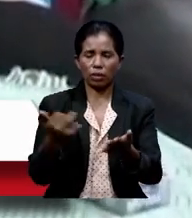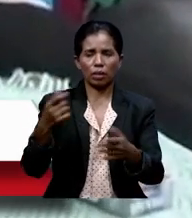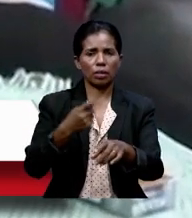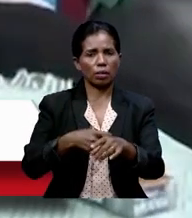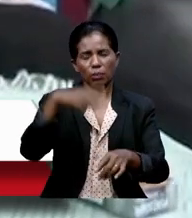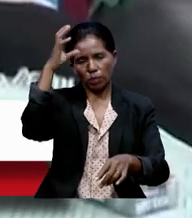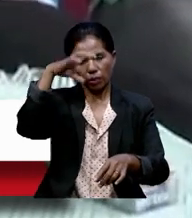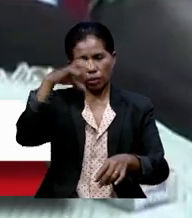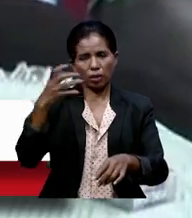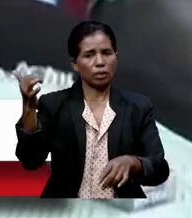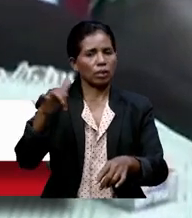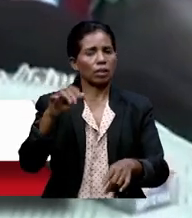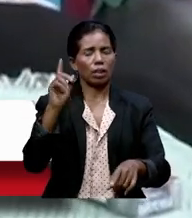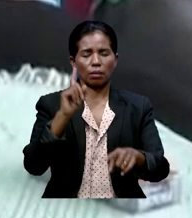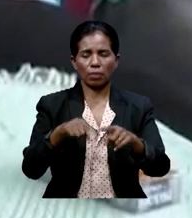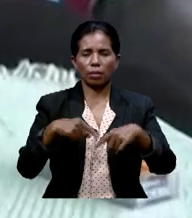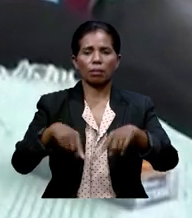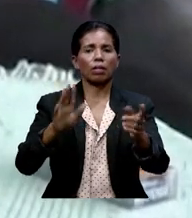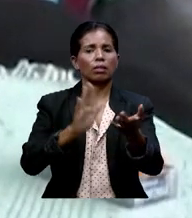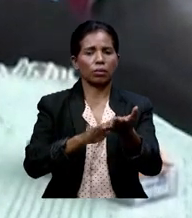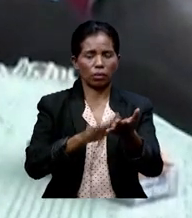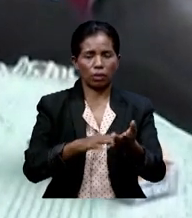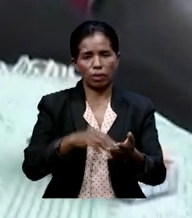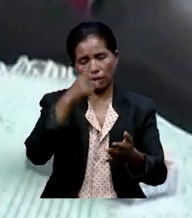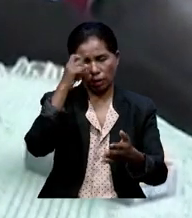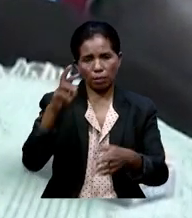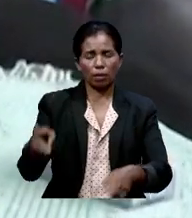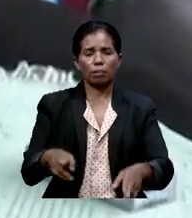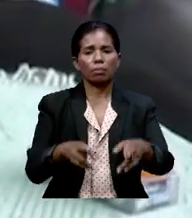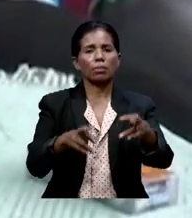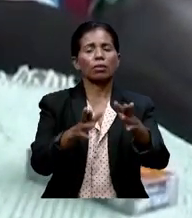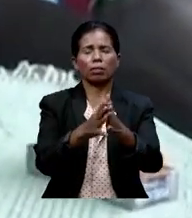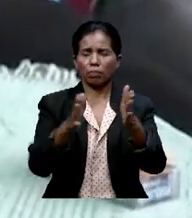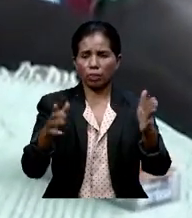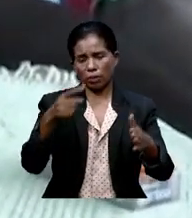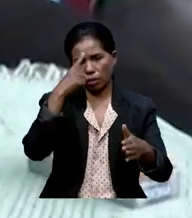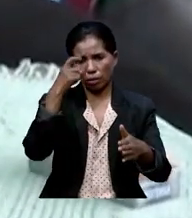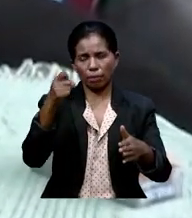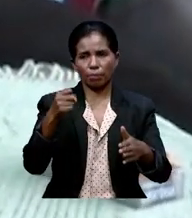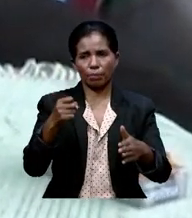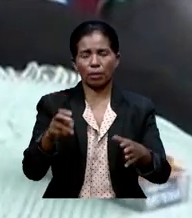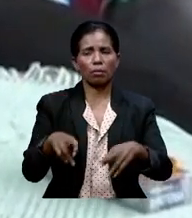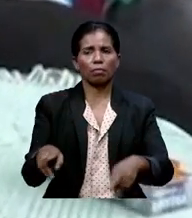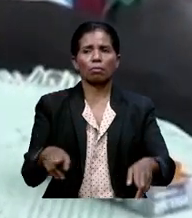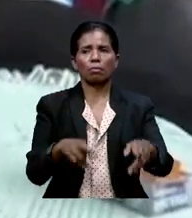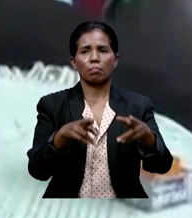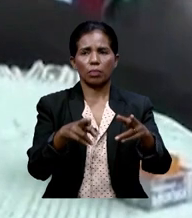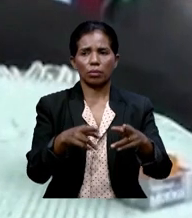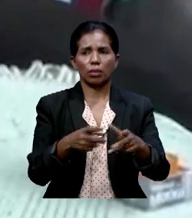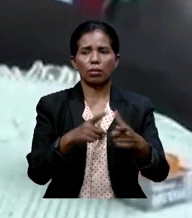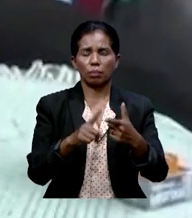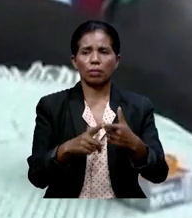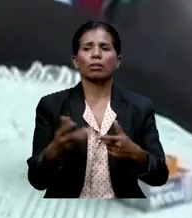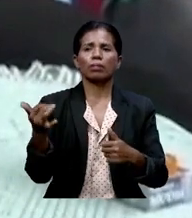udanona sira labele bamai sira labele ba skola ina ba tama mota i depois